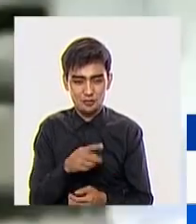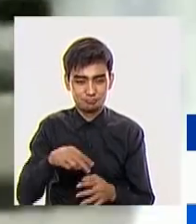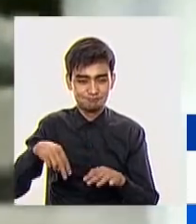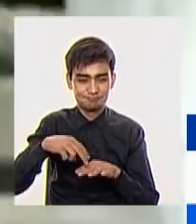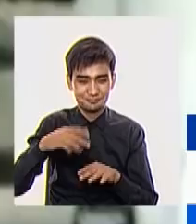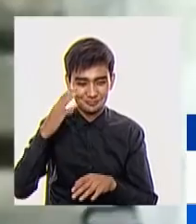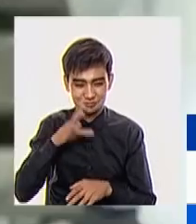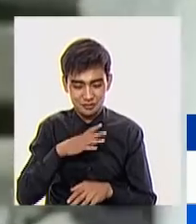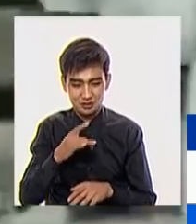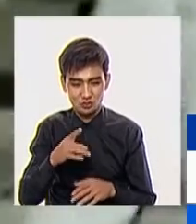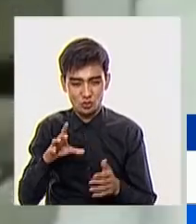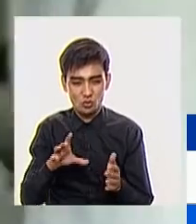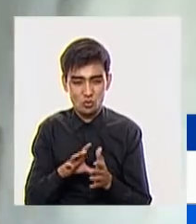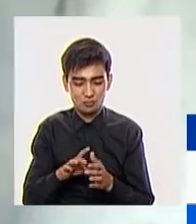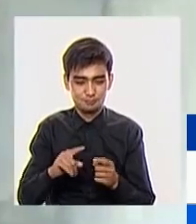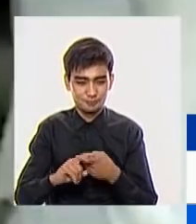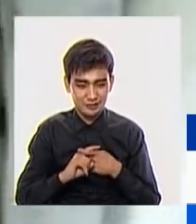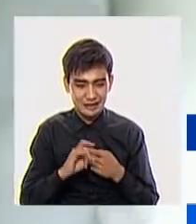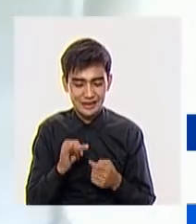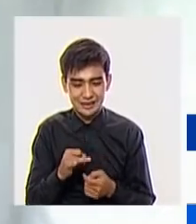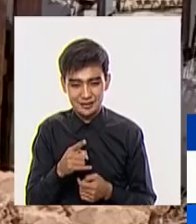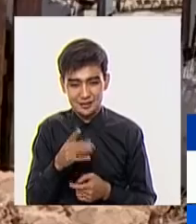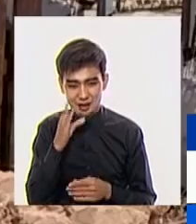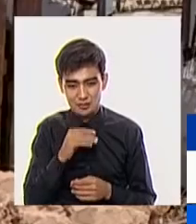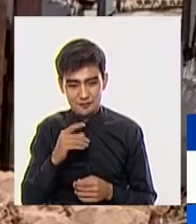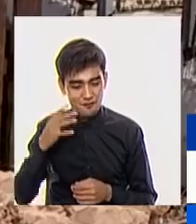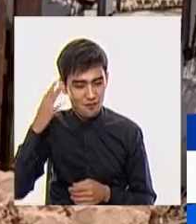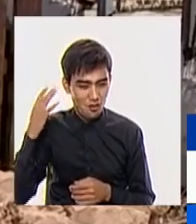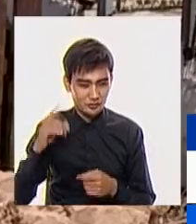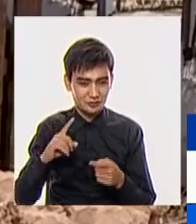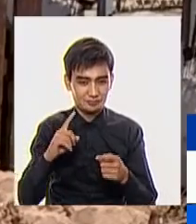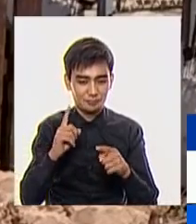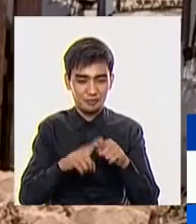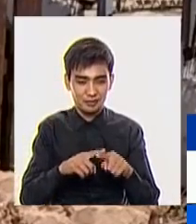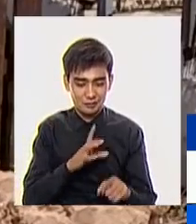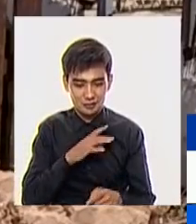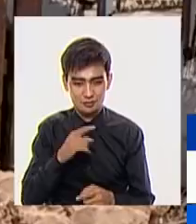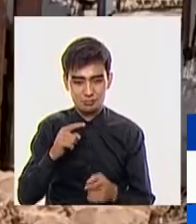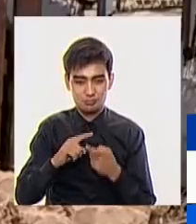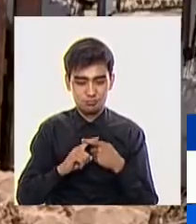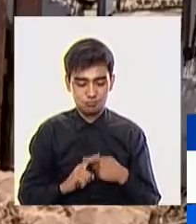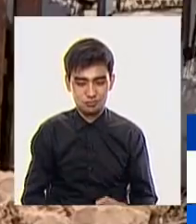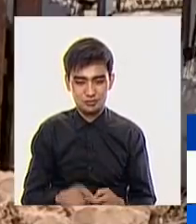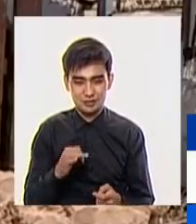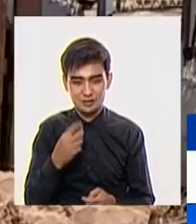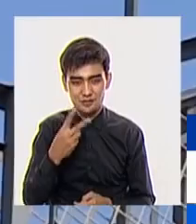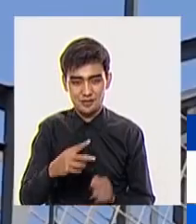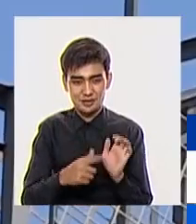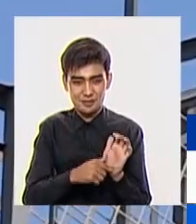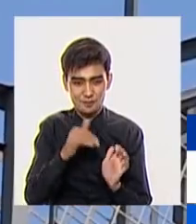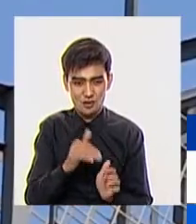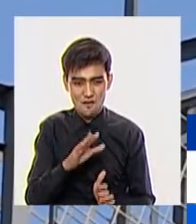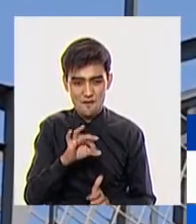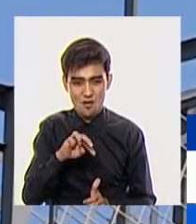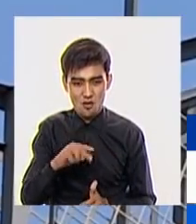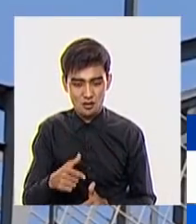и ее ударила током. Специалисты предполагают, что она могла зацепиться волосами за высоковольтный кабель под напряжением в 27 тысяч